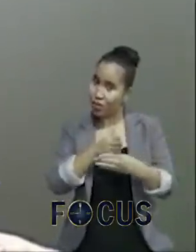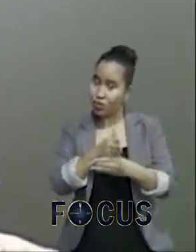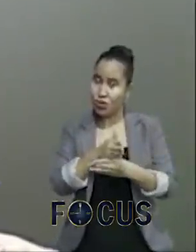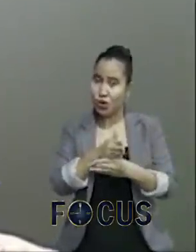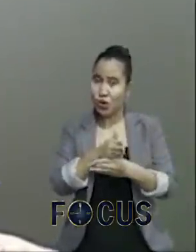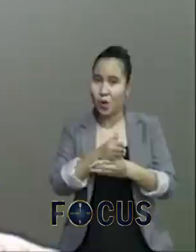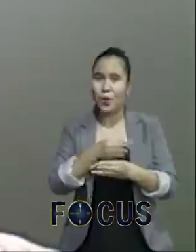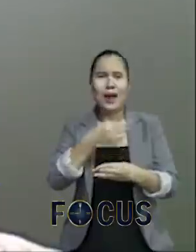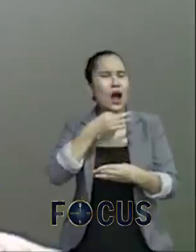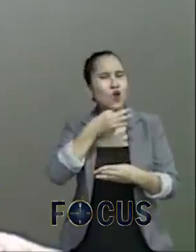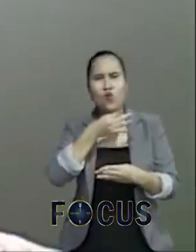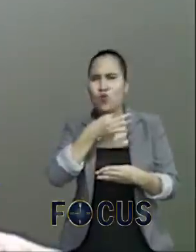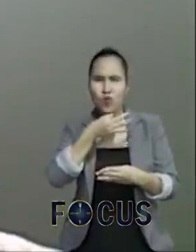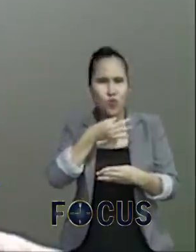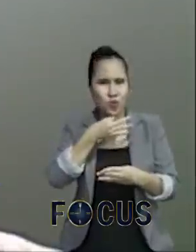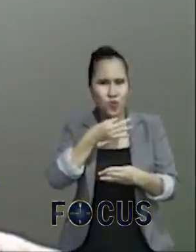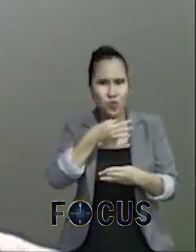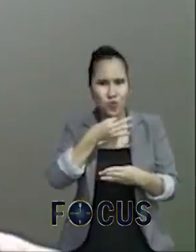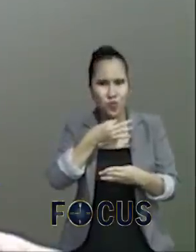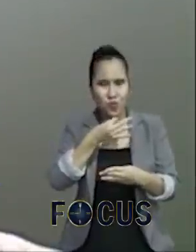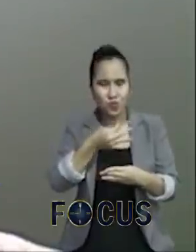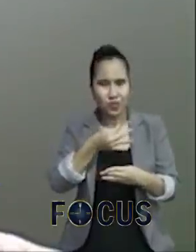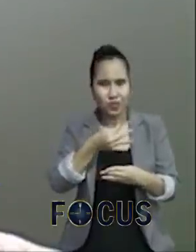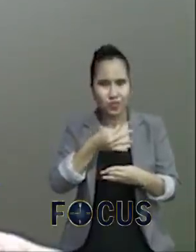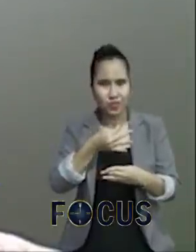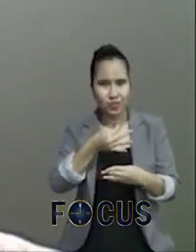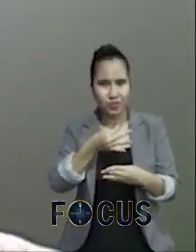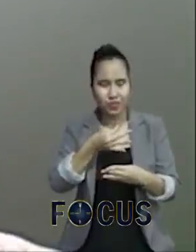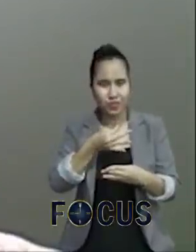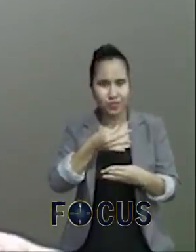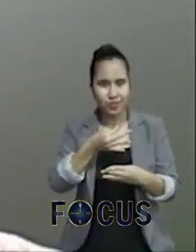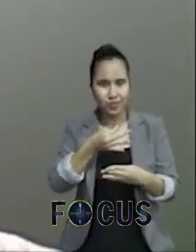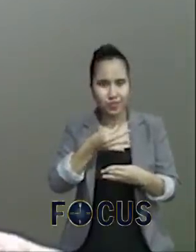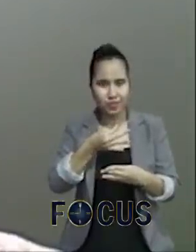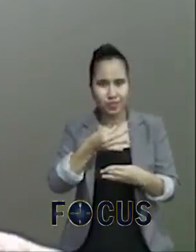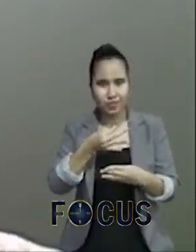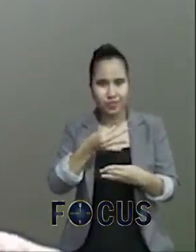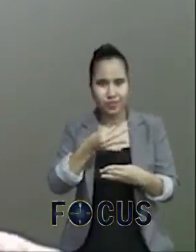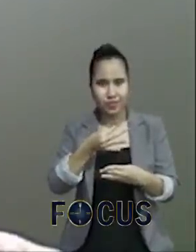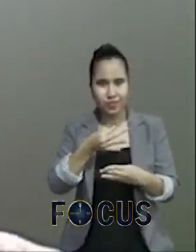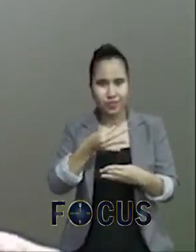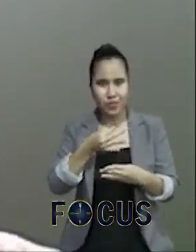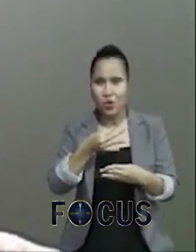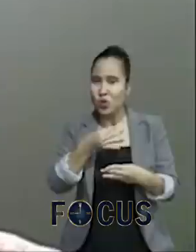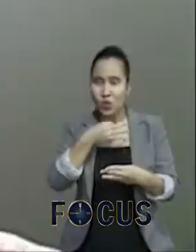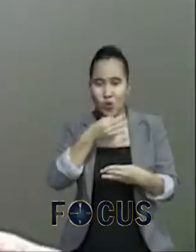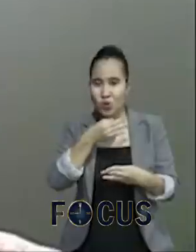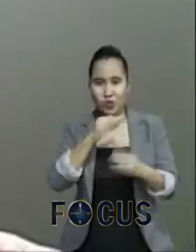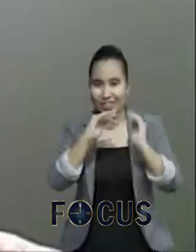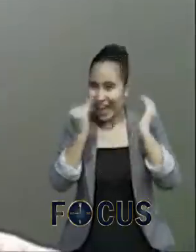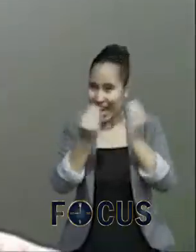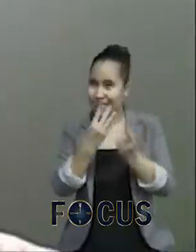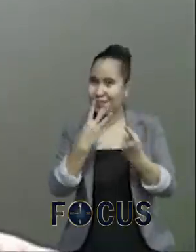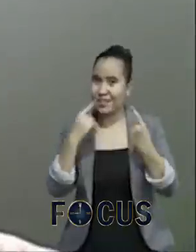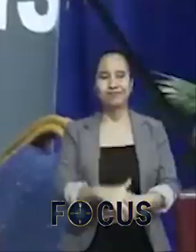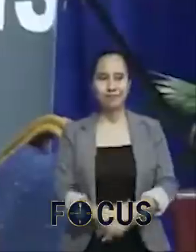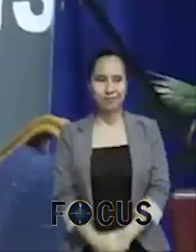hoeft dus niet vanuit welk land je komt allemaal in overheidsquarantaine plaats te